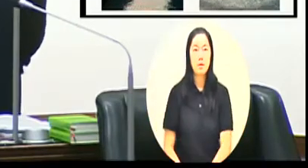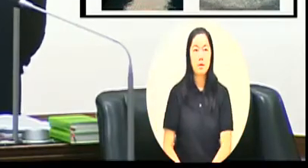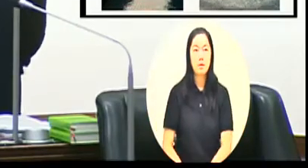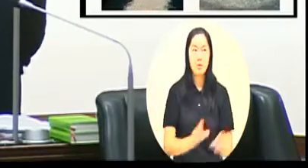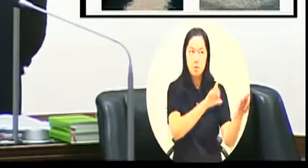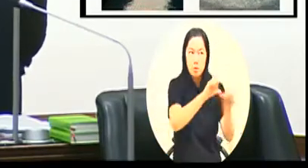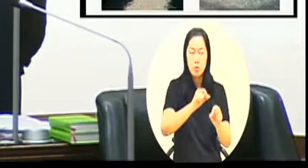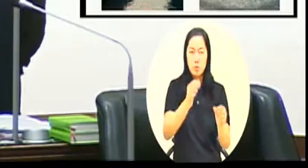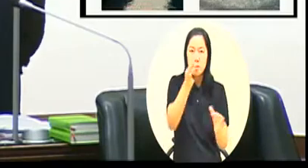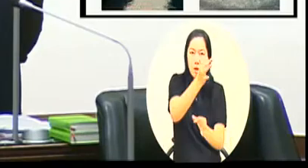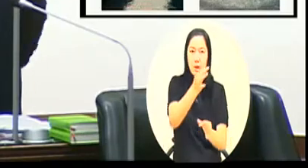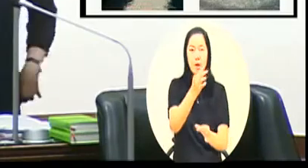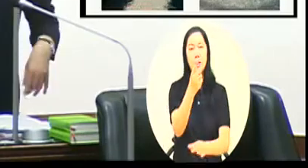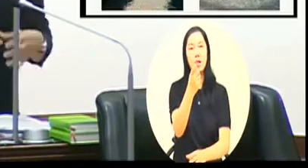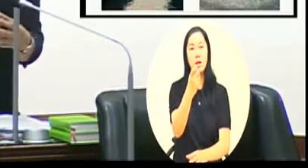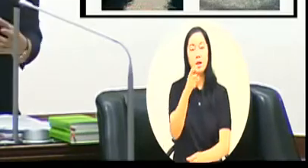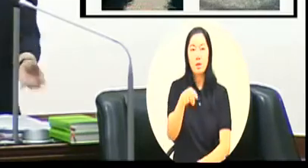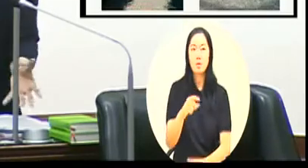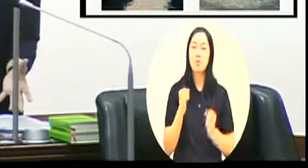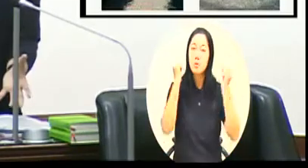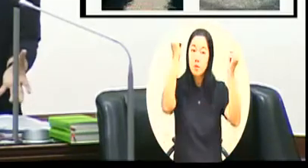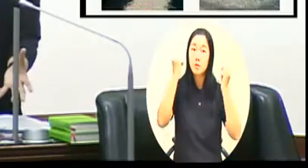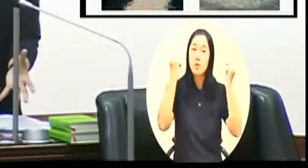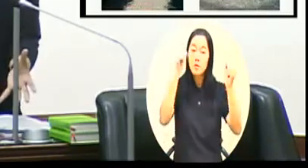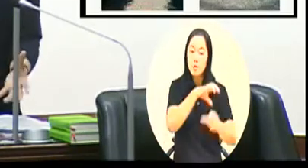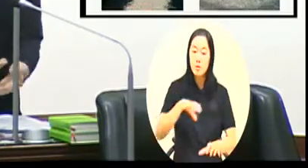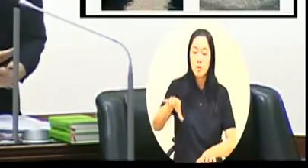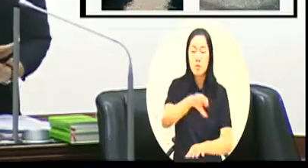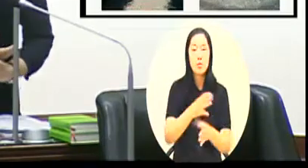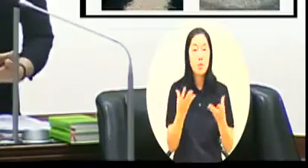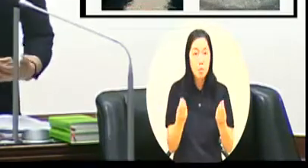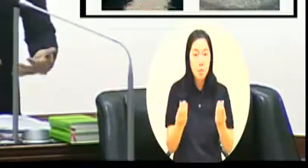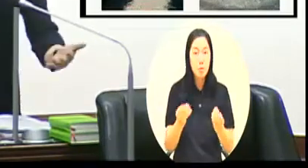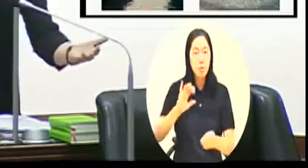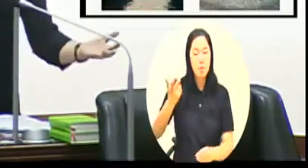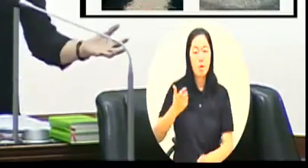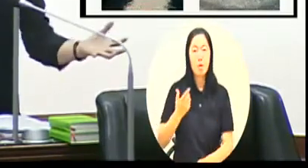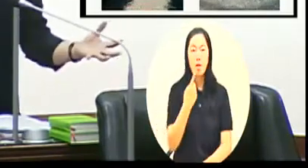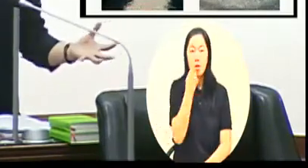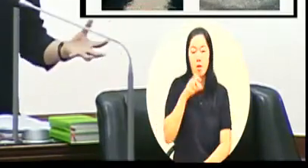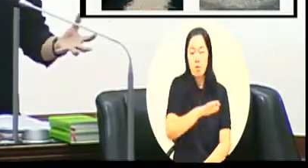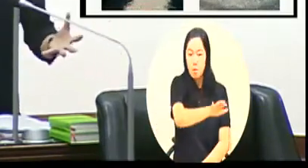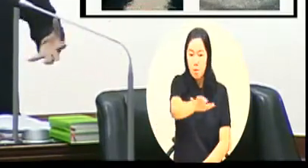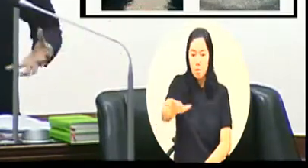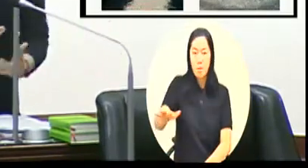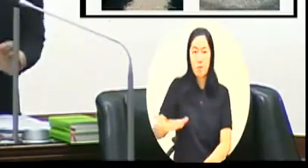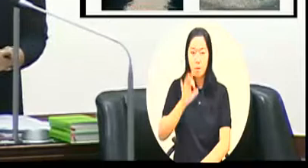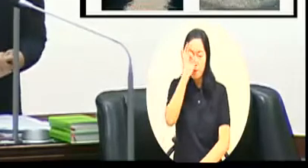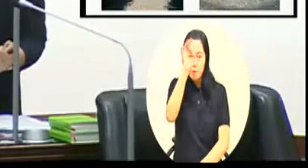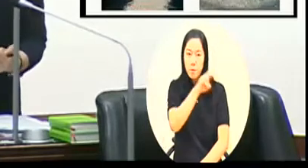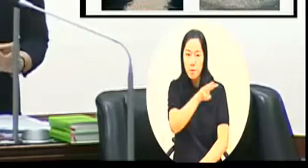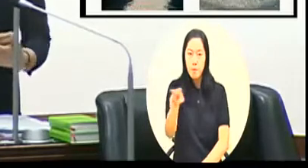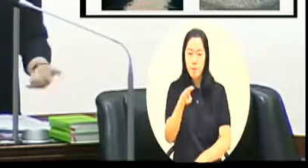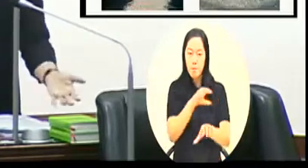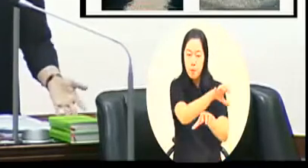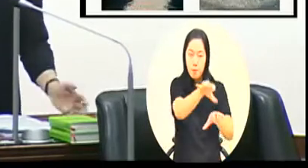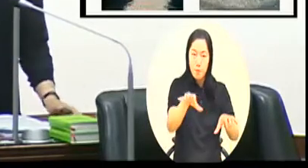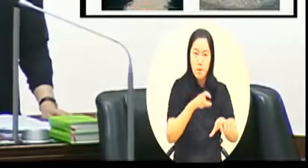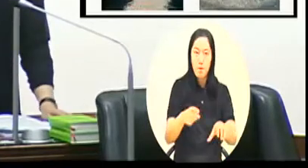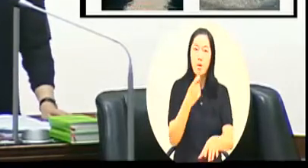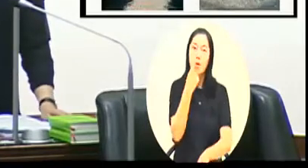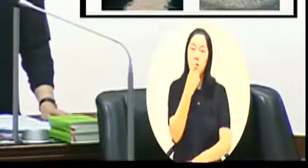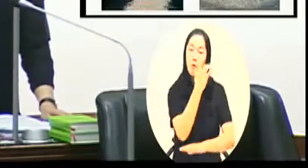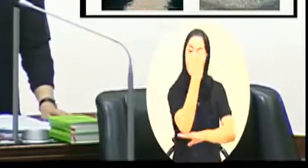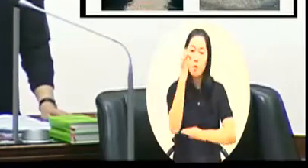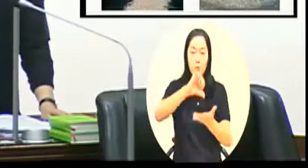美哈，可能原先运动的一些场所没有了，但是它整片的绿地看起来就是。这个环境跟它的绿美化就